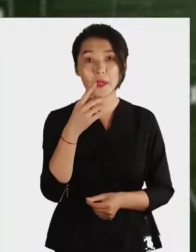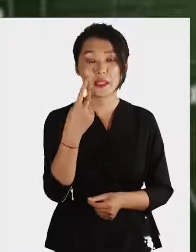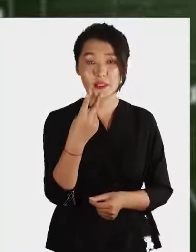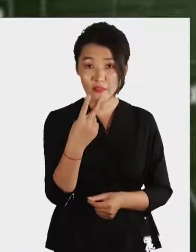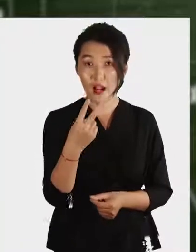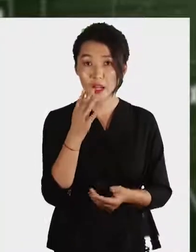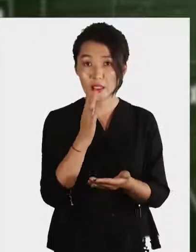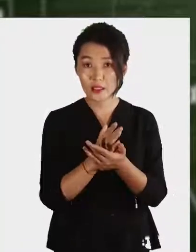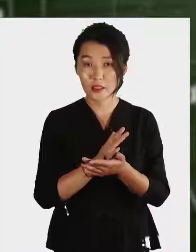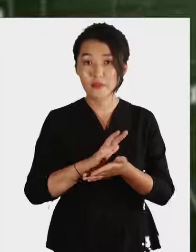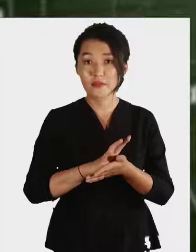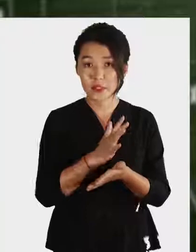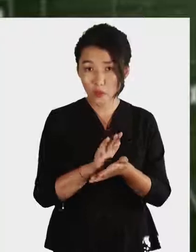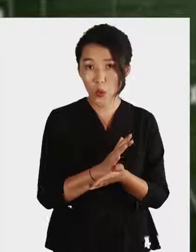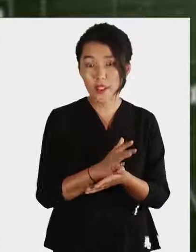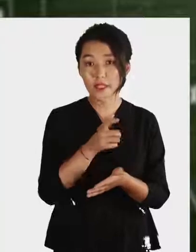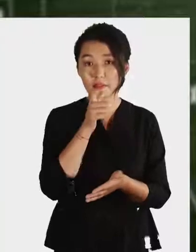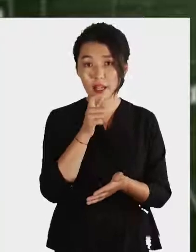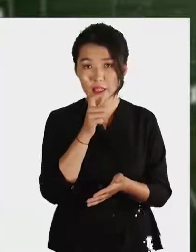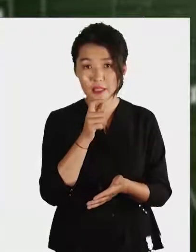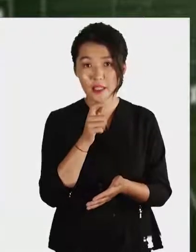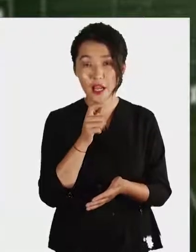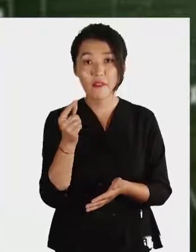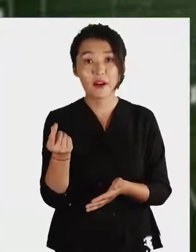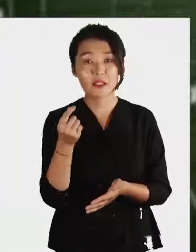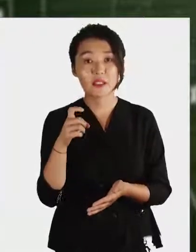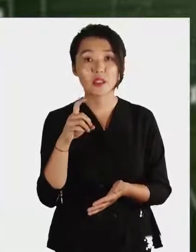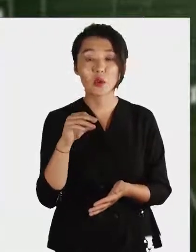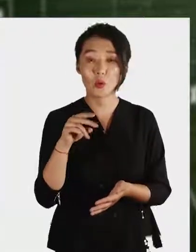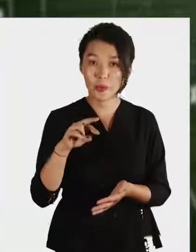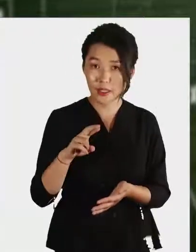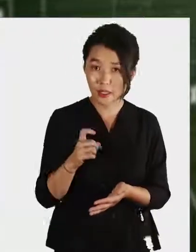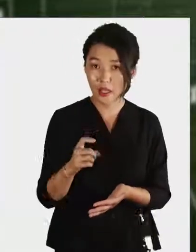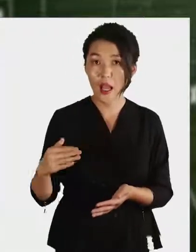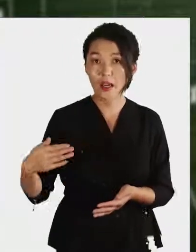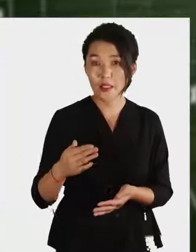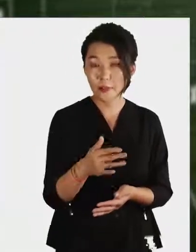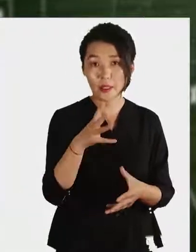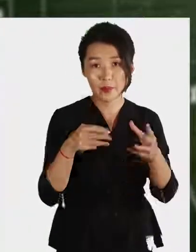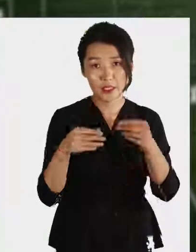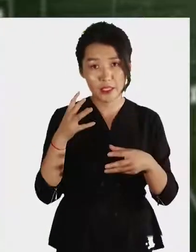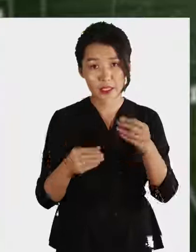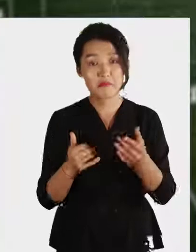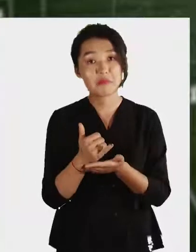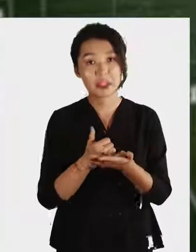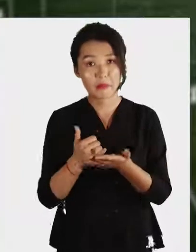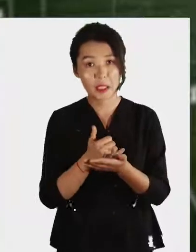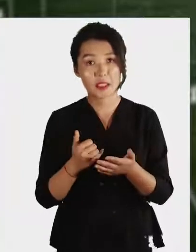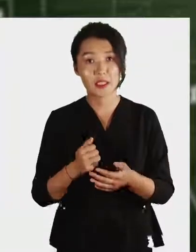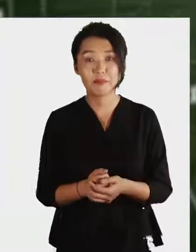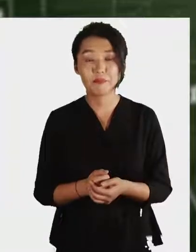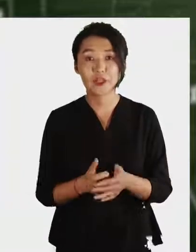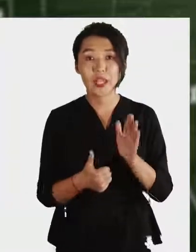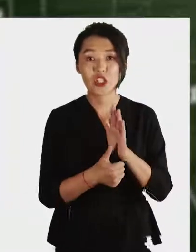молока. В2 тоже находится в твороге, в яйцах, овсяных хлопьях, рыбе, молоке